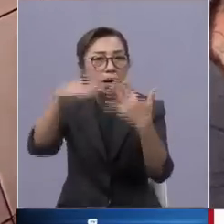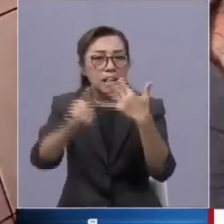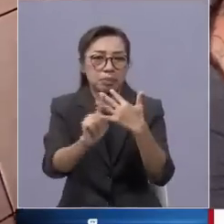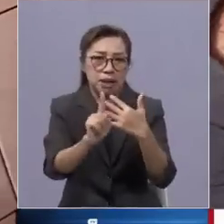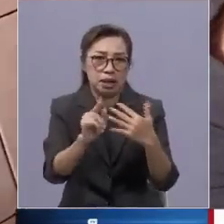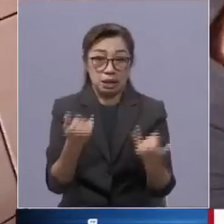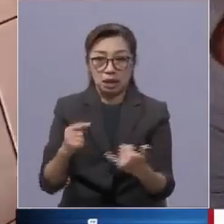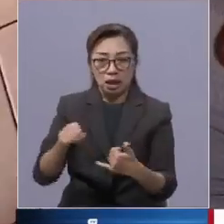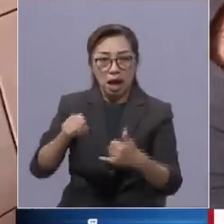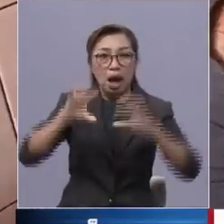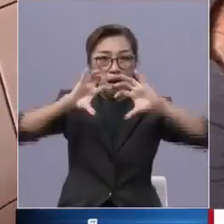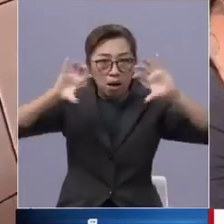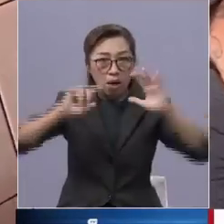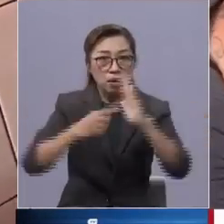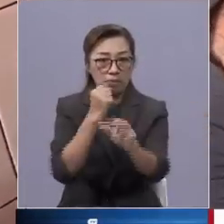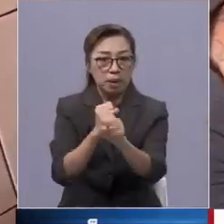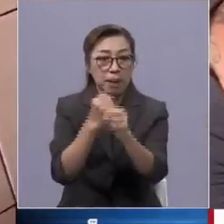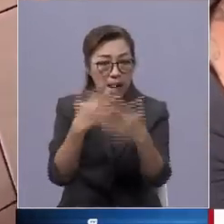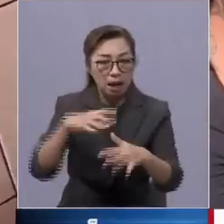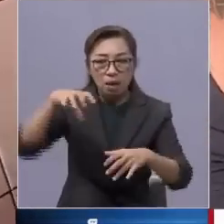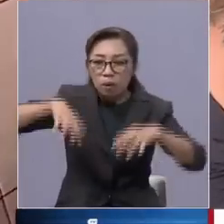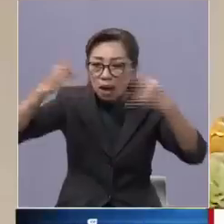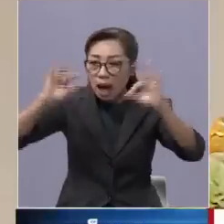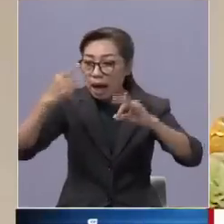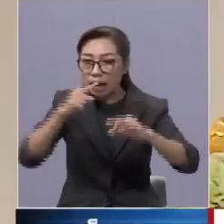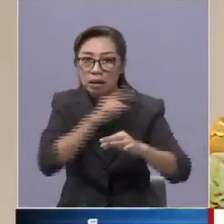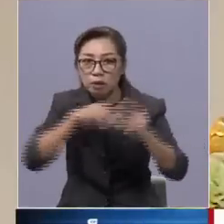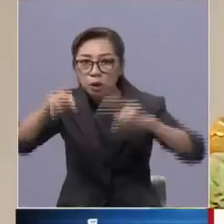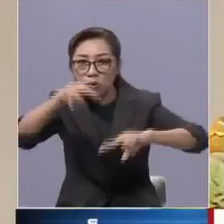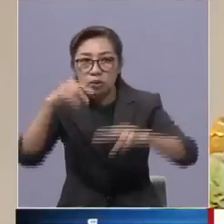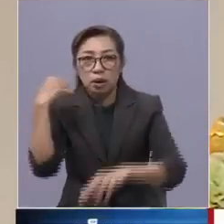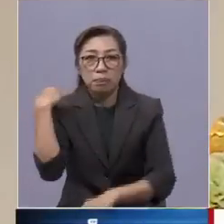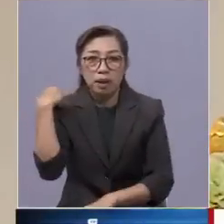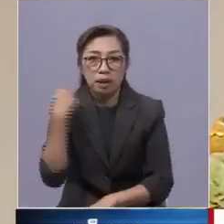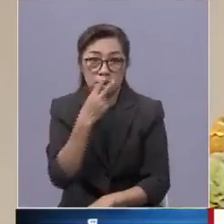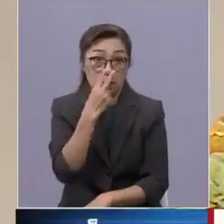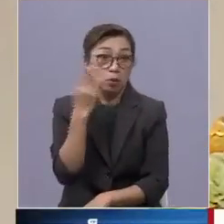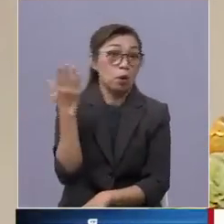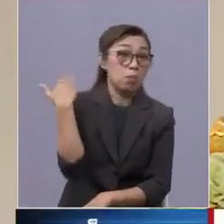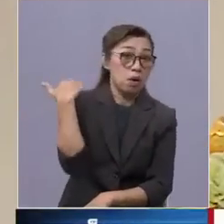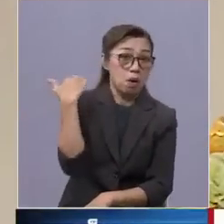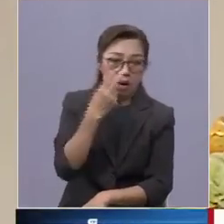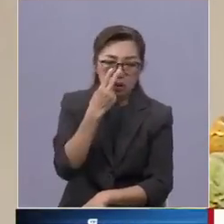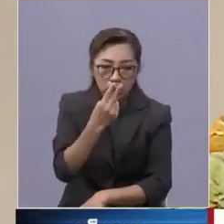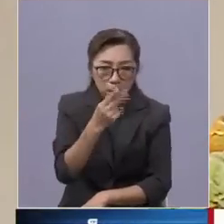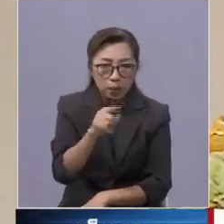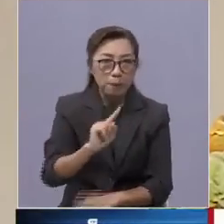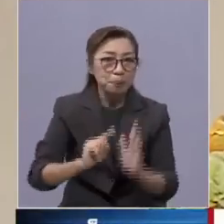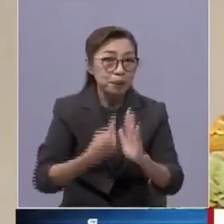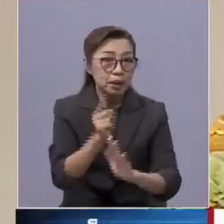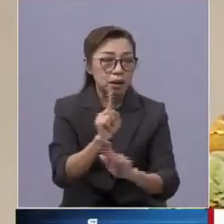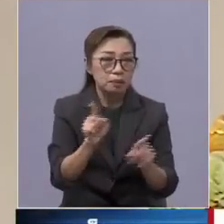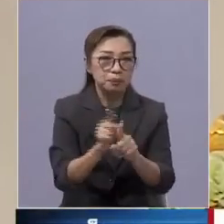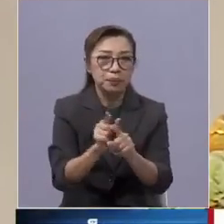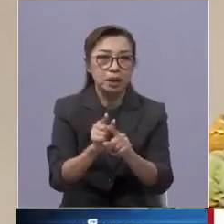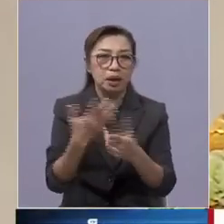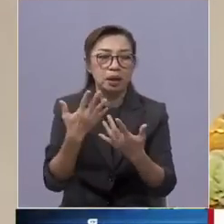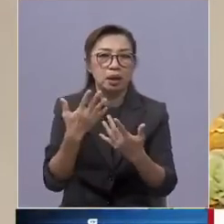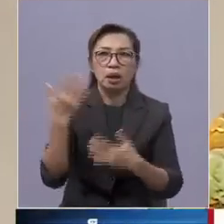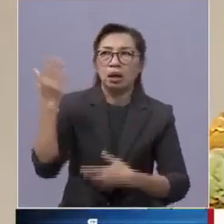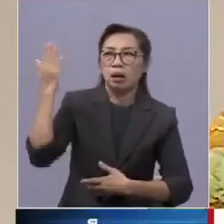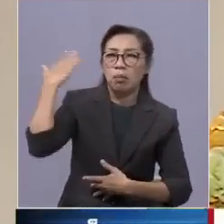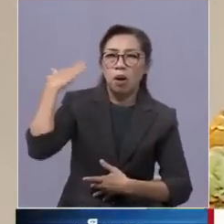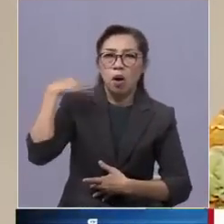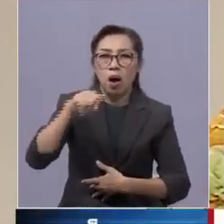ะกล้าตรวจสอบบ้างทีนี้ไล่ดูเลยครับกระบวนการตรวจสอบในช่วงที่ผ่านมาใช่ไหมฮะเอาเริ่มตั้งแต่การเข้าสู่อำนาจเลยตอนนั้น